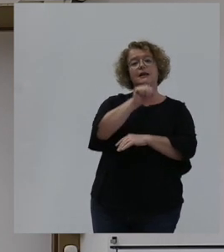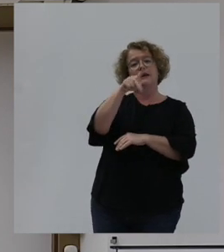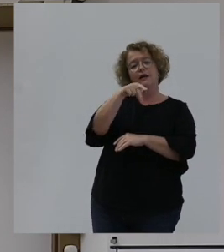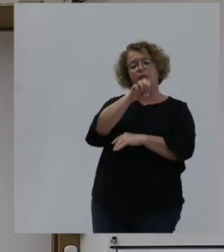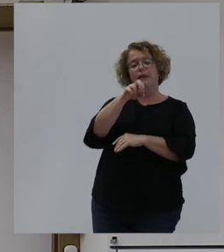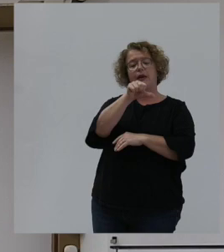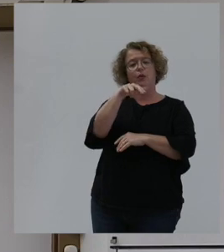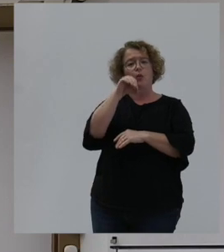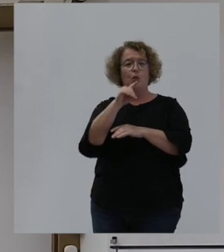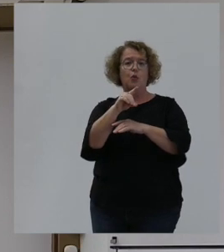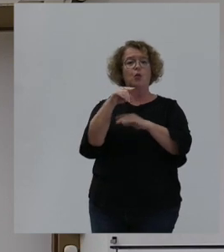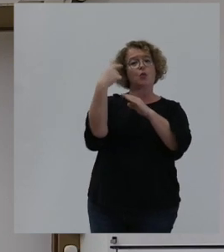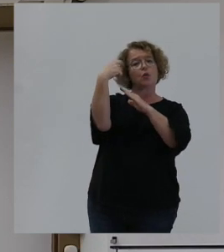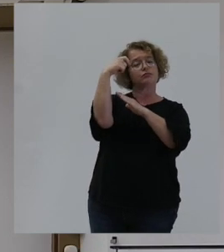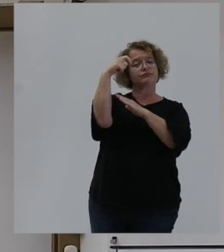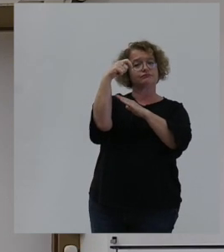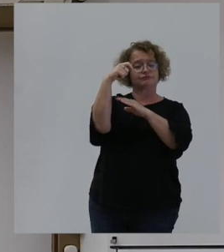Perrault, candidat à la présidence.